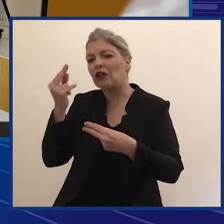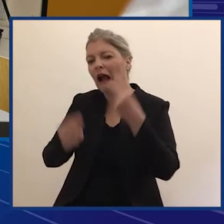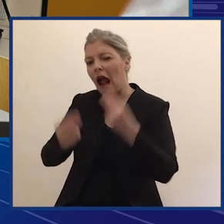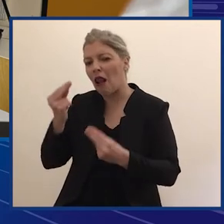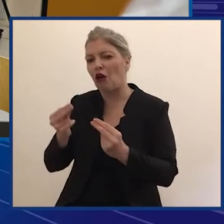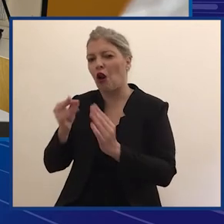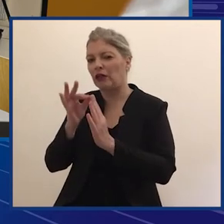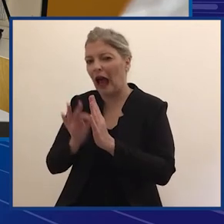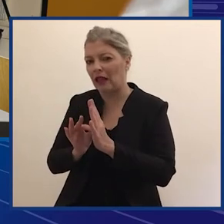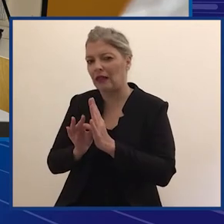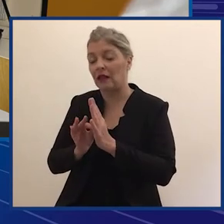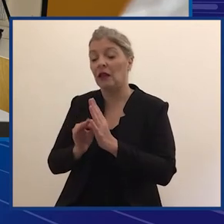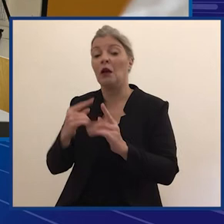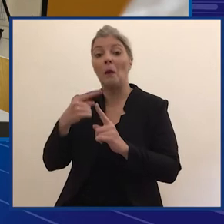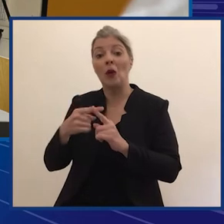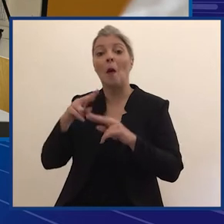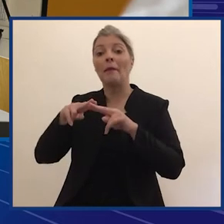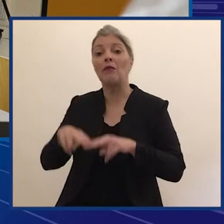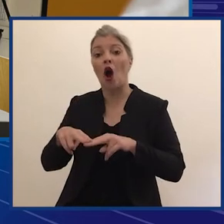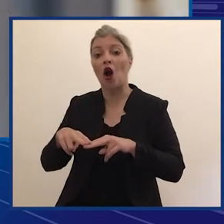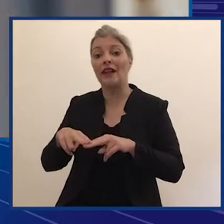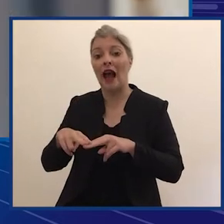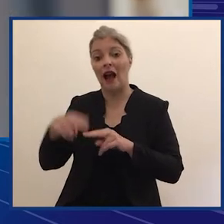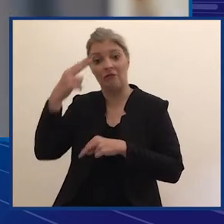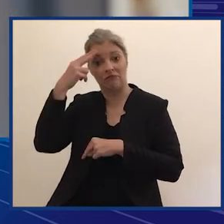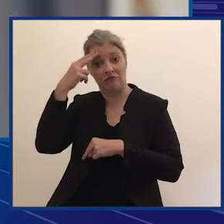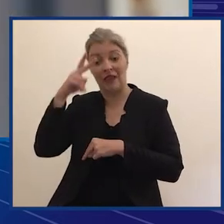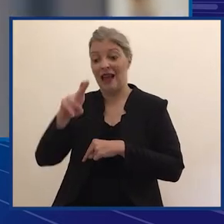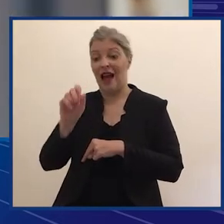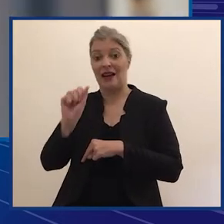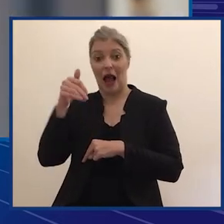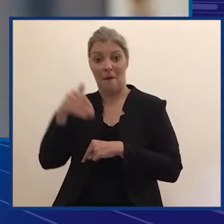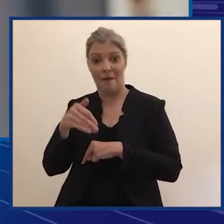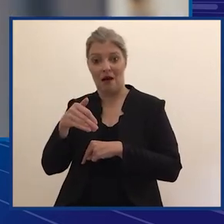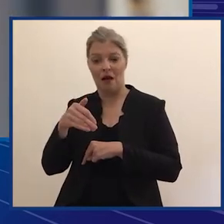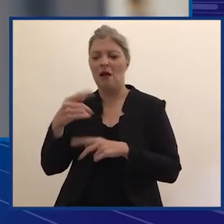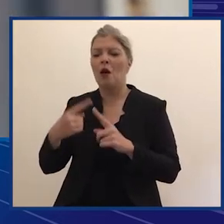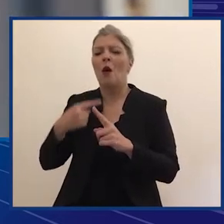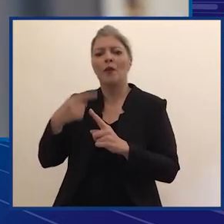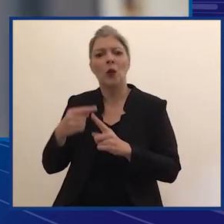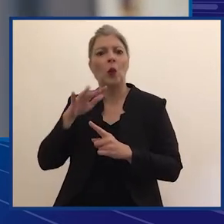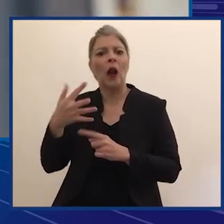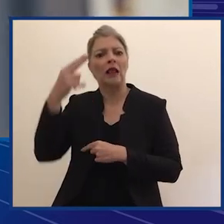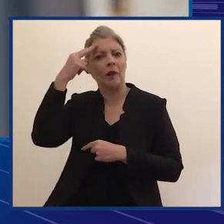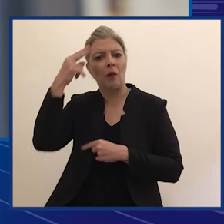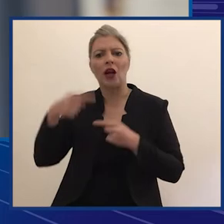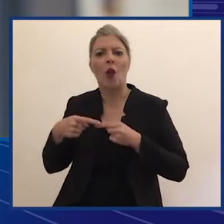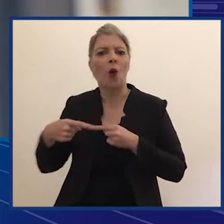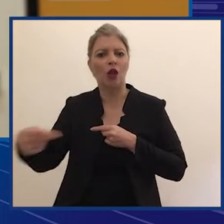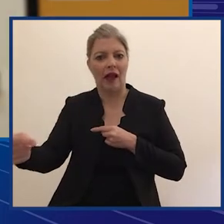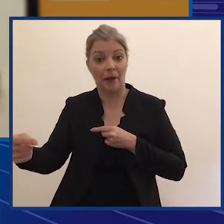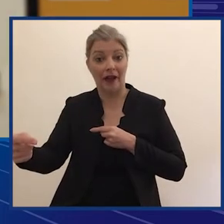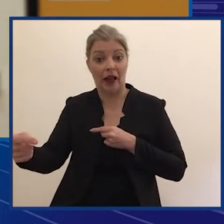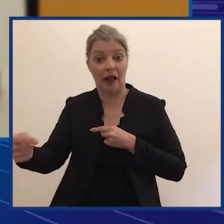qui. Avrà una memoria RAM per memorizzare le informazioni che va processando. Avrà anche una memoria a lungo